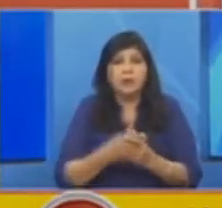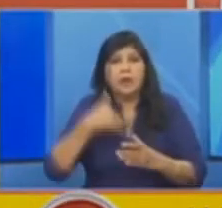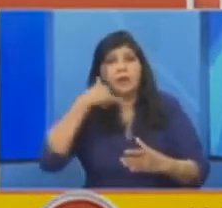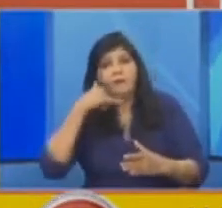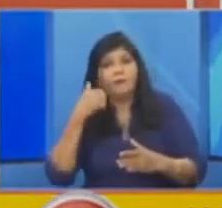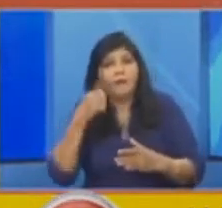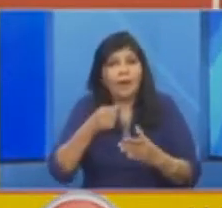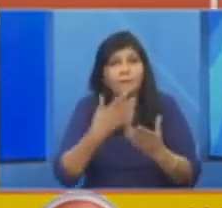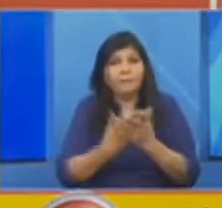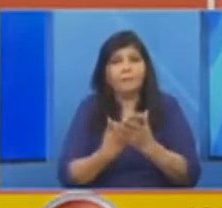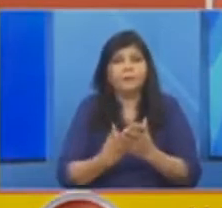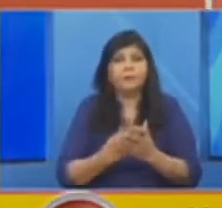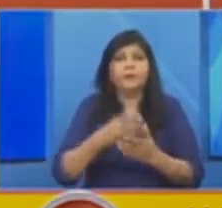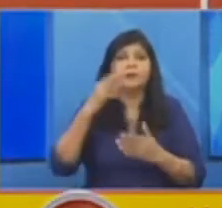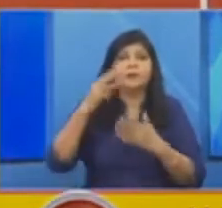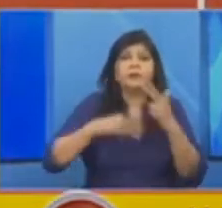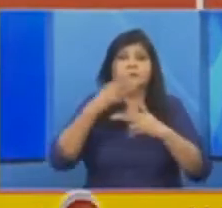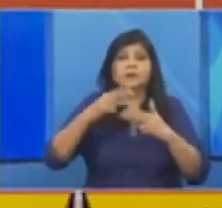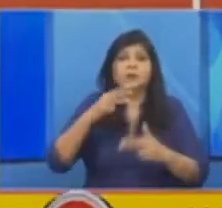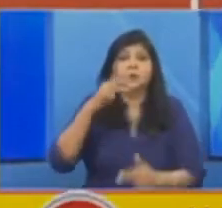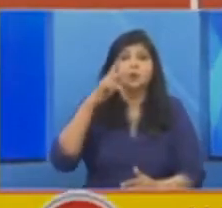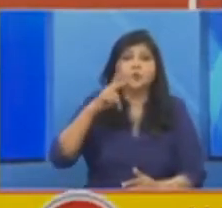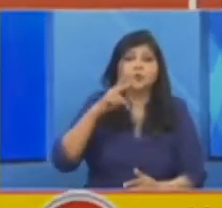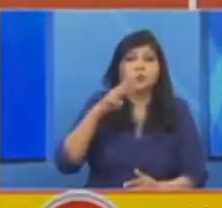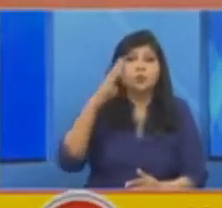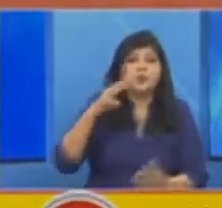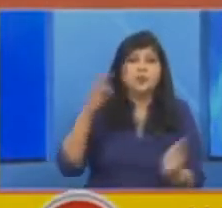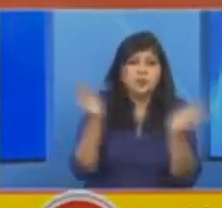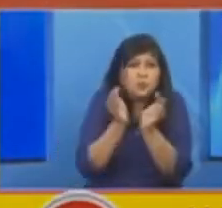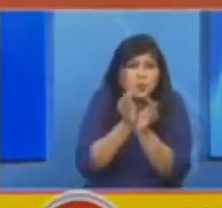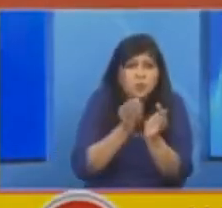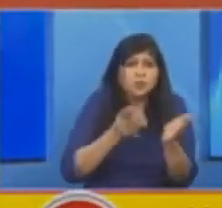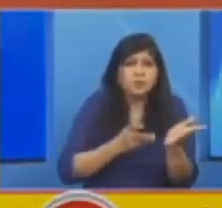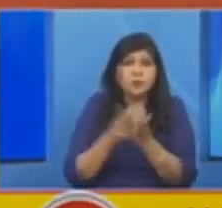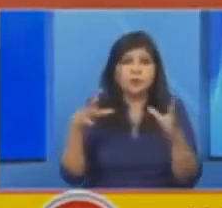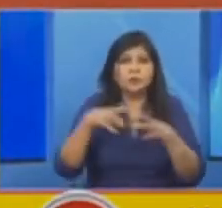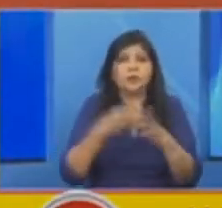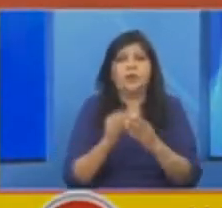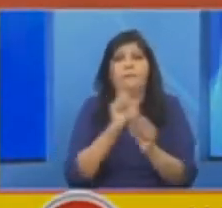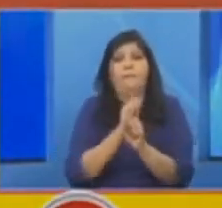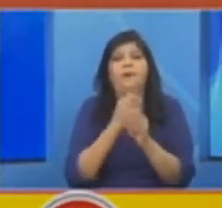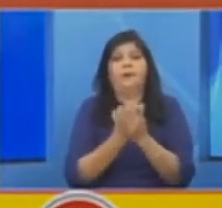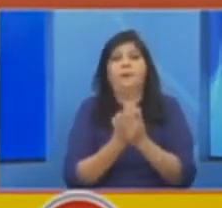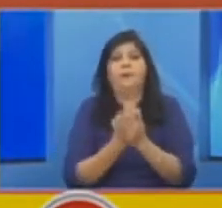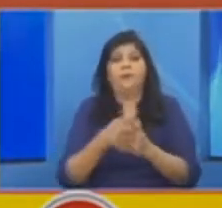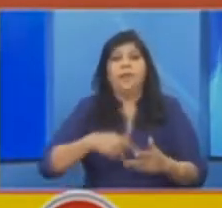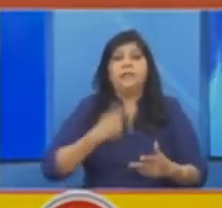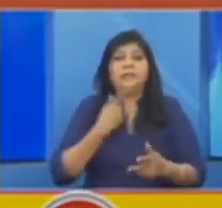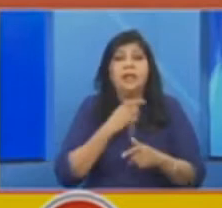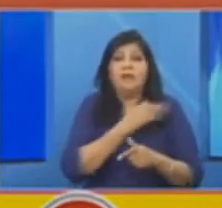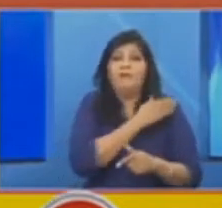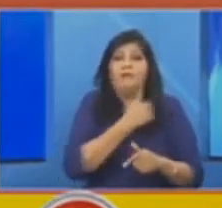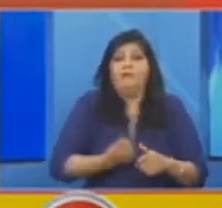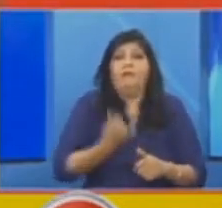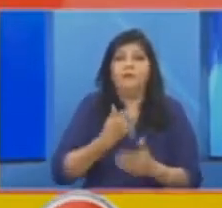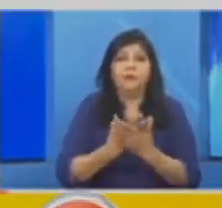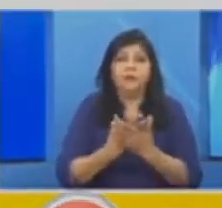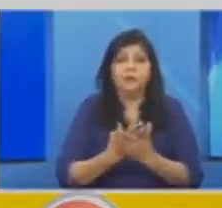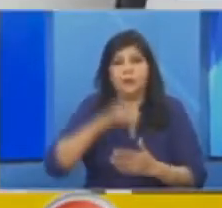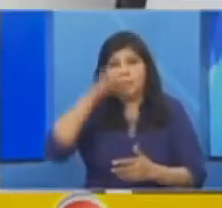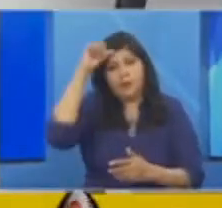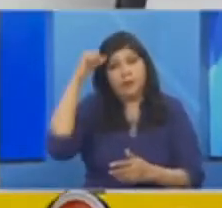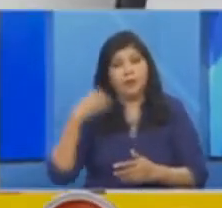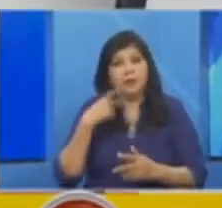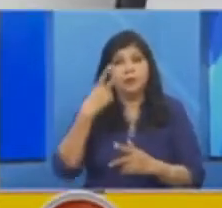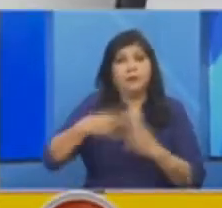और टीर थी शहरों के युवाओं ने बनाए हैं यह आत्म निर्भर भारत के लिए देश के भविश के लिए